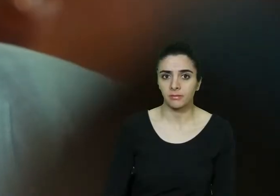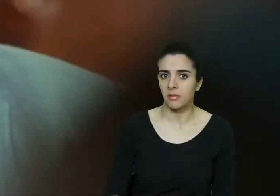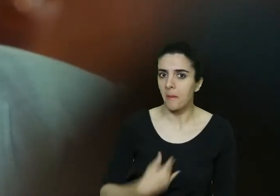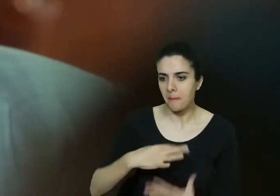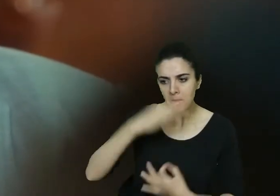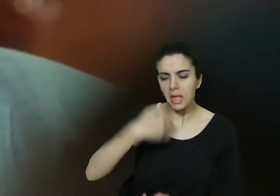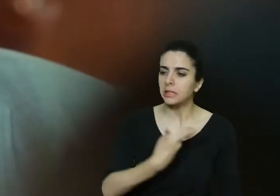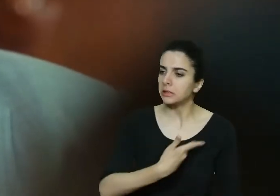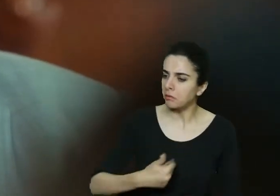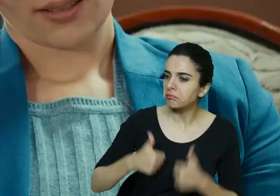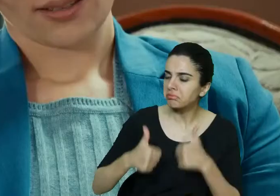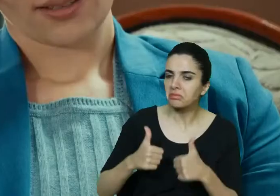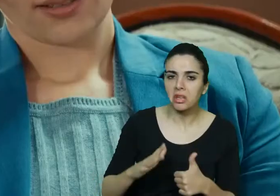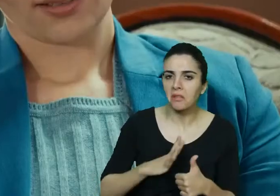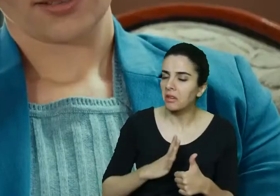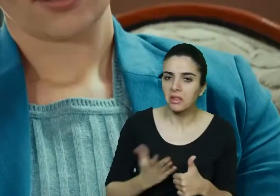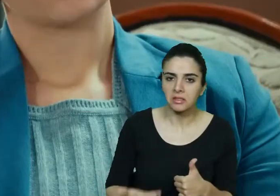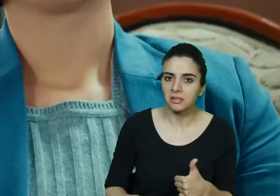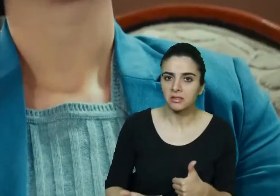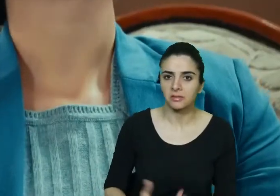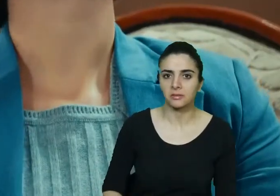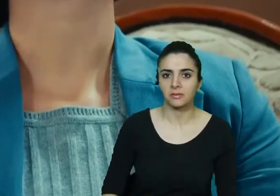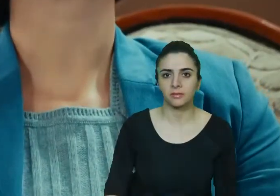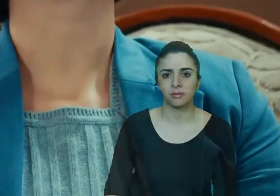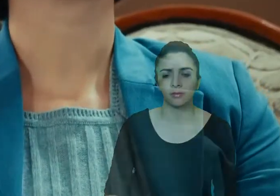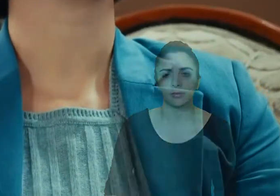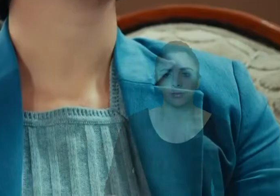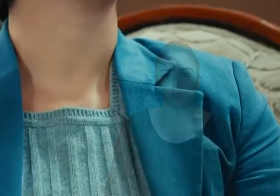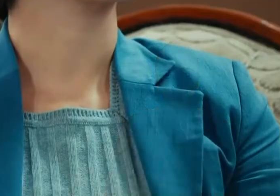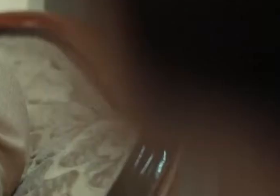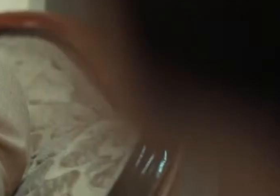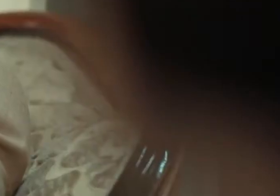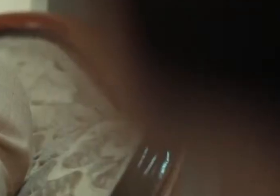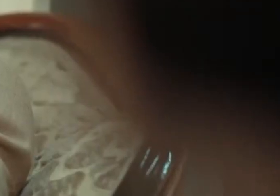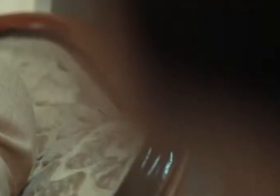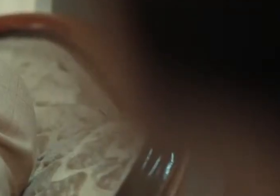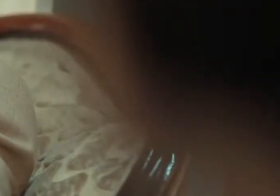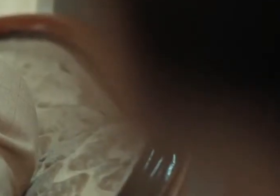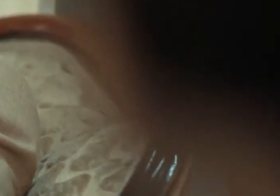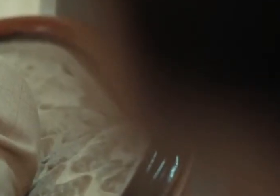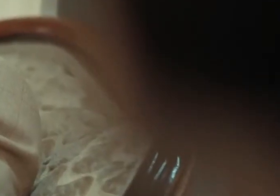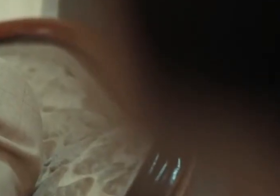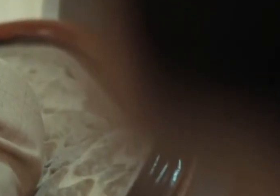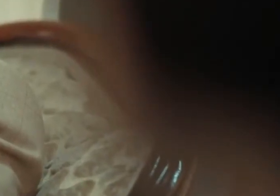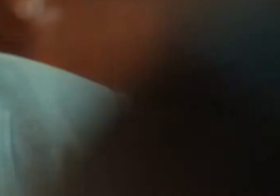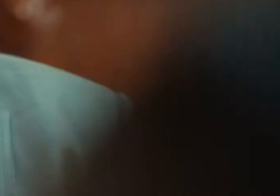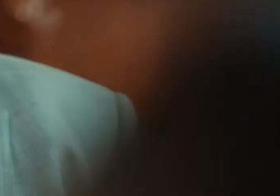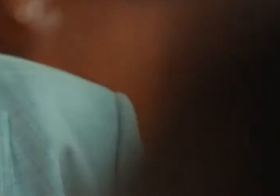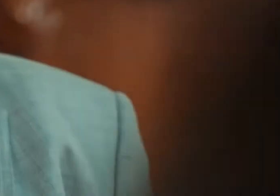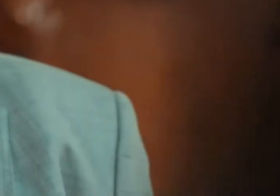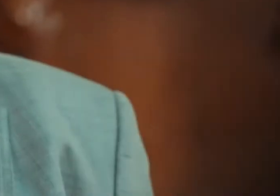Ben de sevebilirim. Zehra umursamaz çevirdi başını. Cahit sabırla bakıyor. Fuat iri gözlerle Cahit'e döndü.